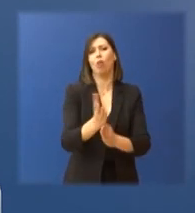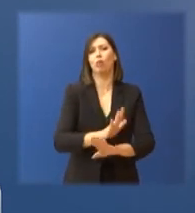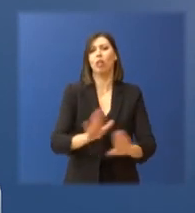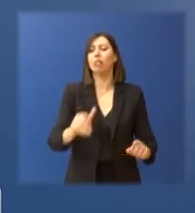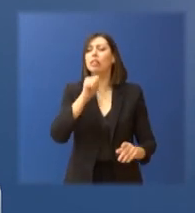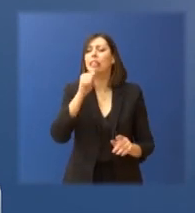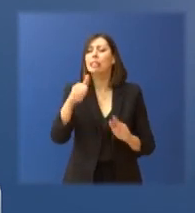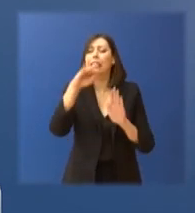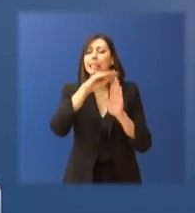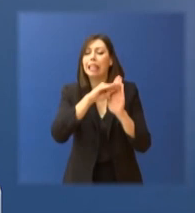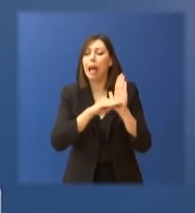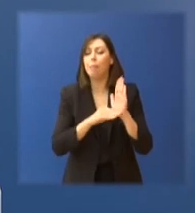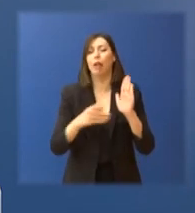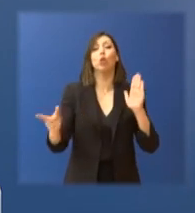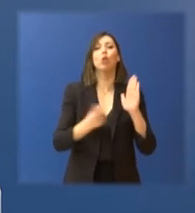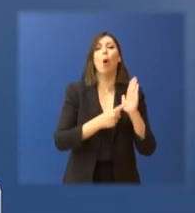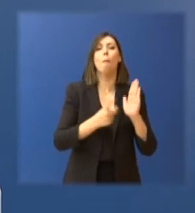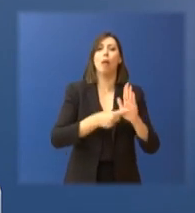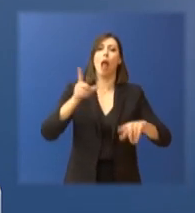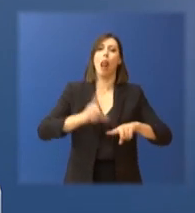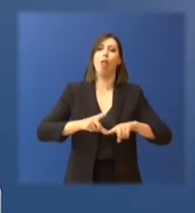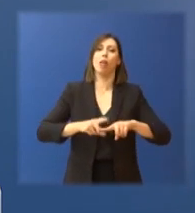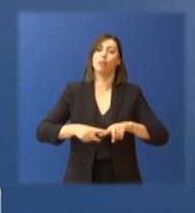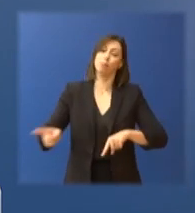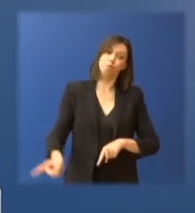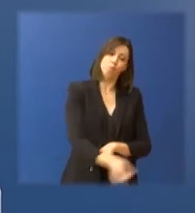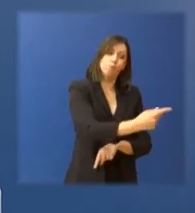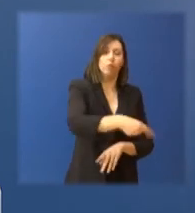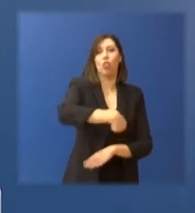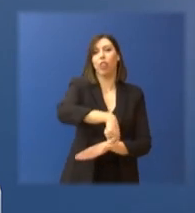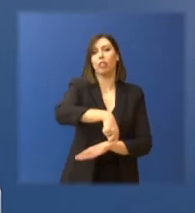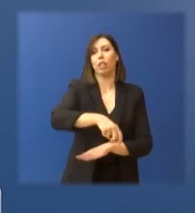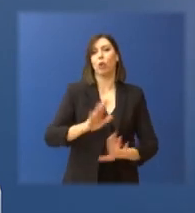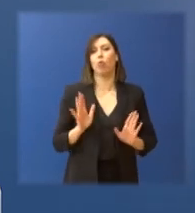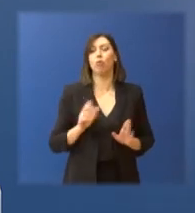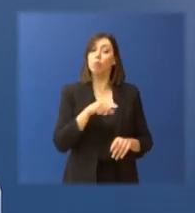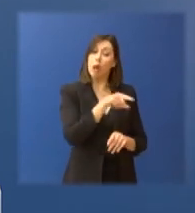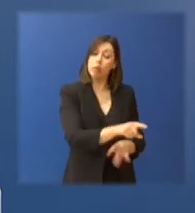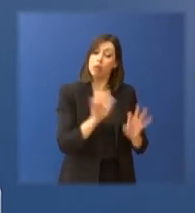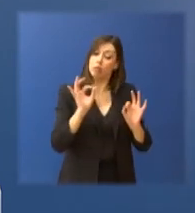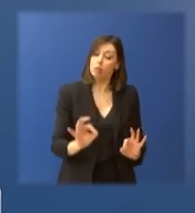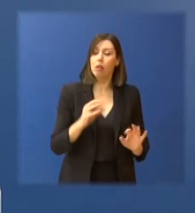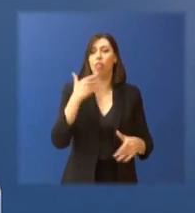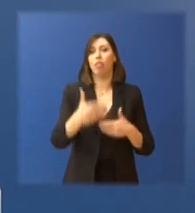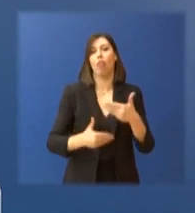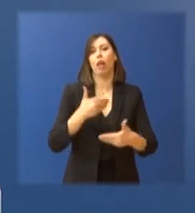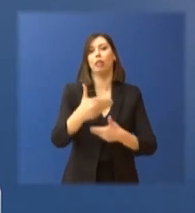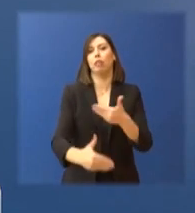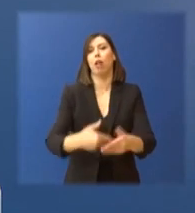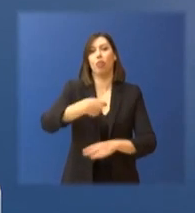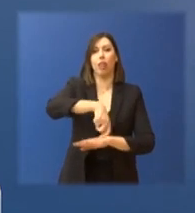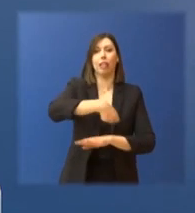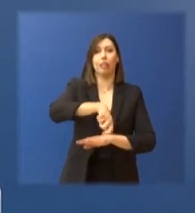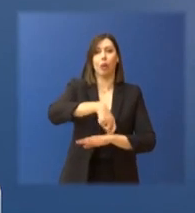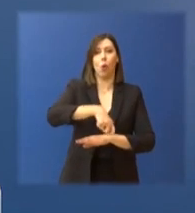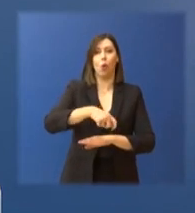κράτους μας. Κρίθηκε ένοχος μέσα από μια ακροαματική διαδικασία. Μια ακροματική διαδικασία που κατέληξε